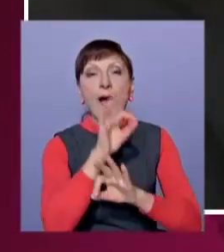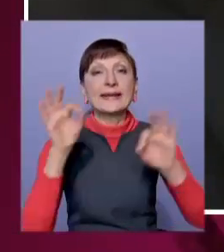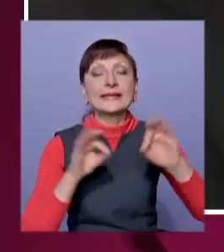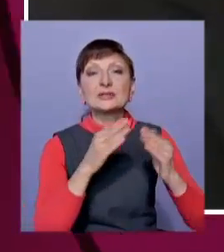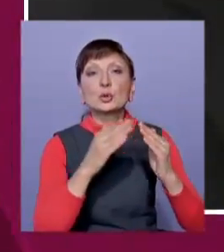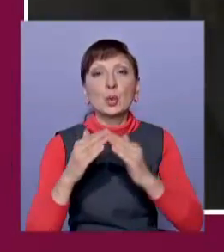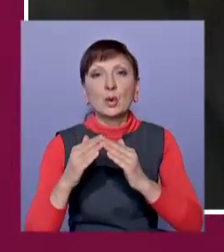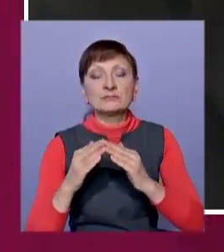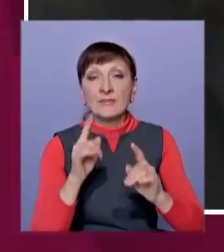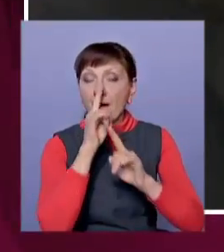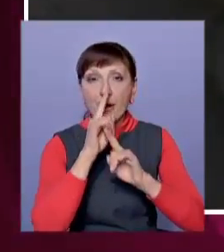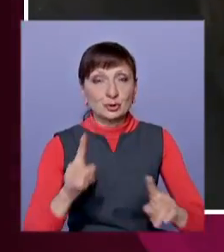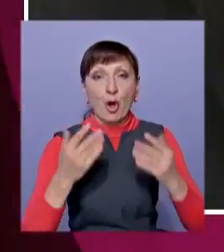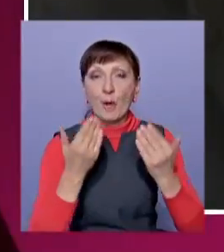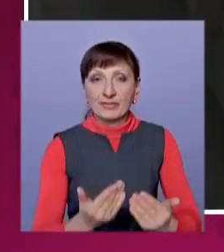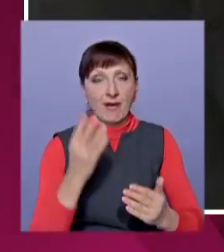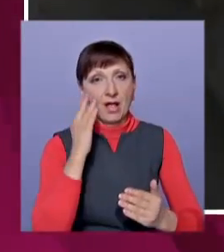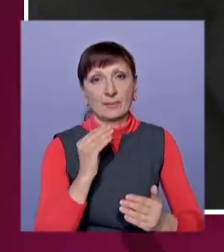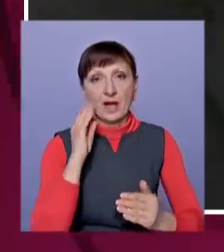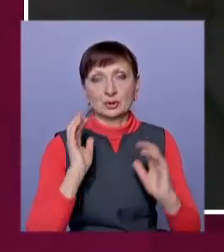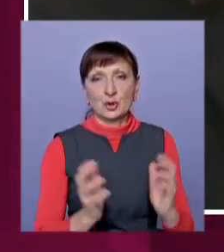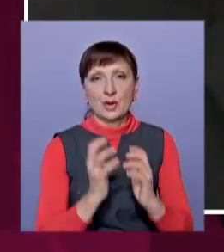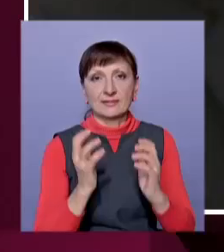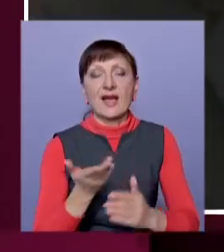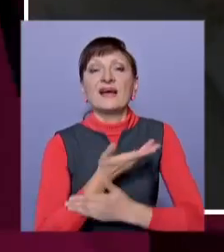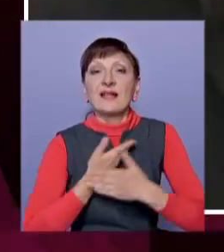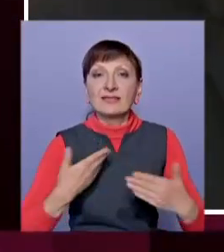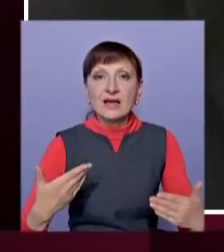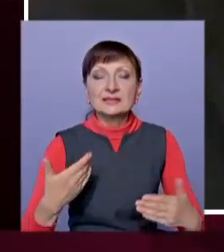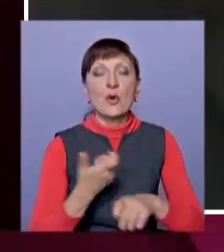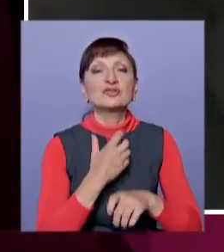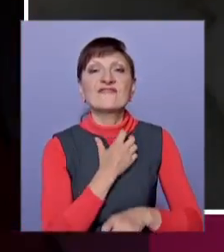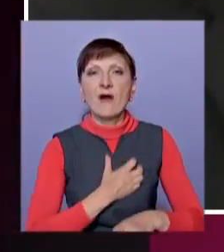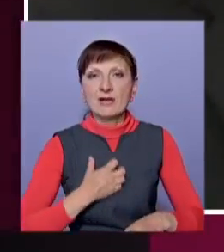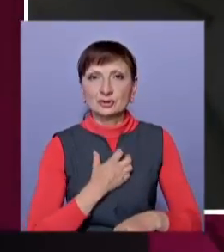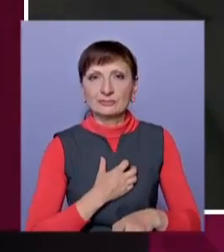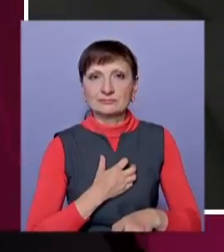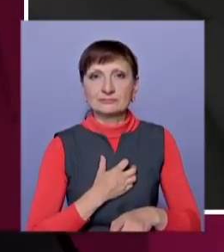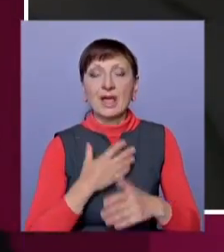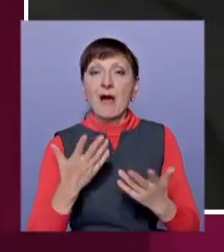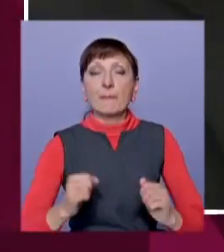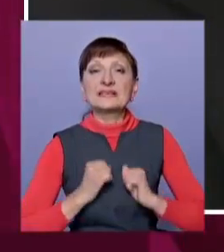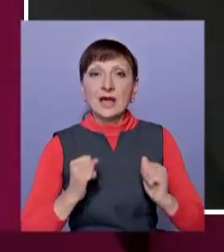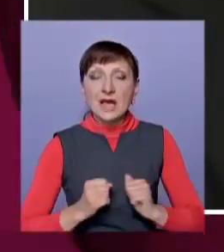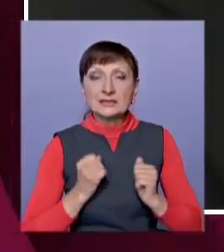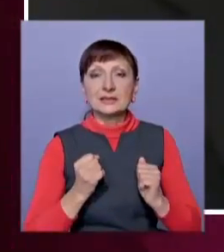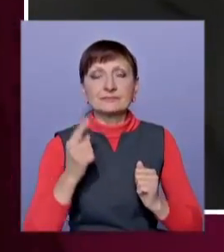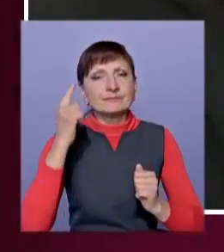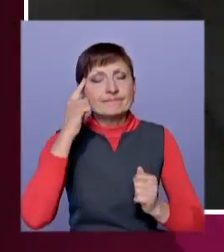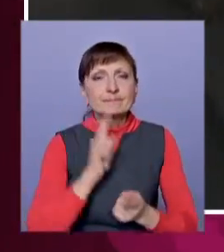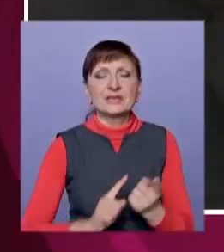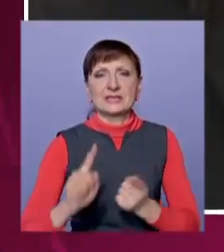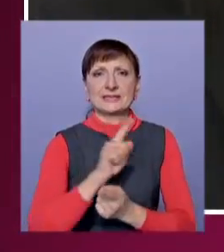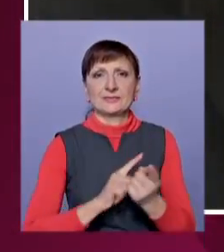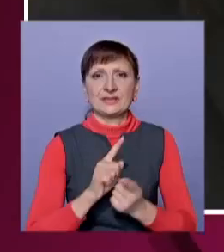ее особенностью и ее изюминкой. И для нас представляется очень важным, наверное, постараться переосмыслить